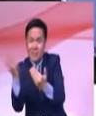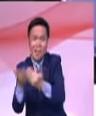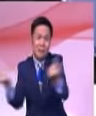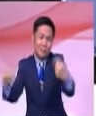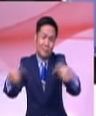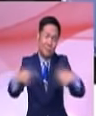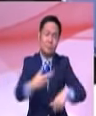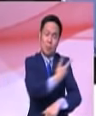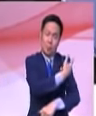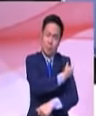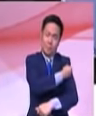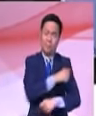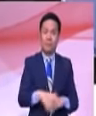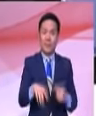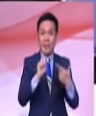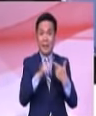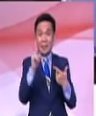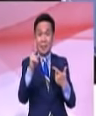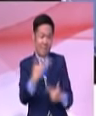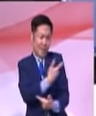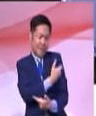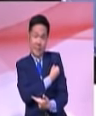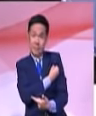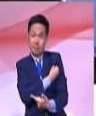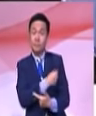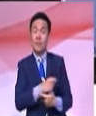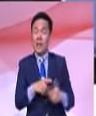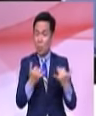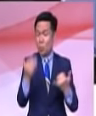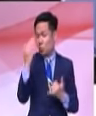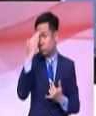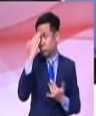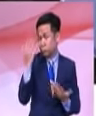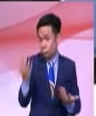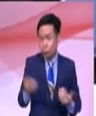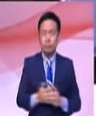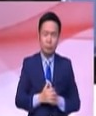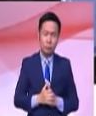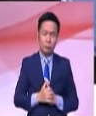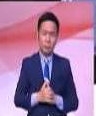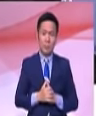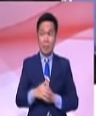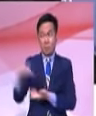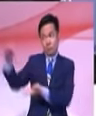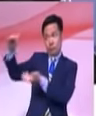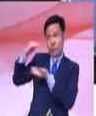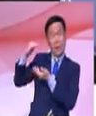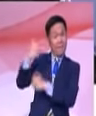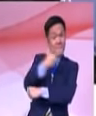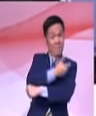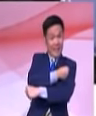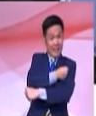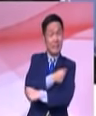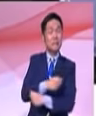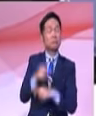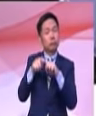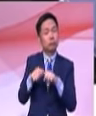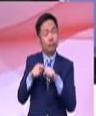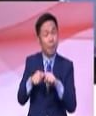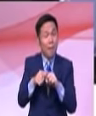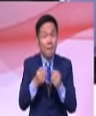kedua, untuk kita menerima vaksin-vaksin tersebut, kerana kita kena sedar bahawa penerimaan vaksin ini bergantung pada berapa banyaklah